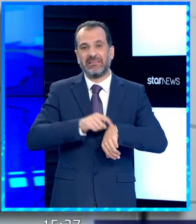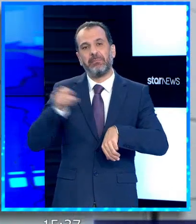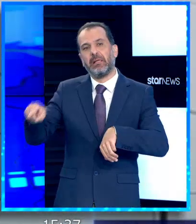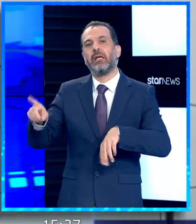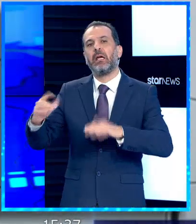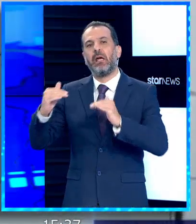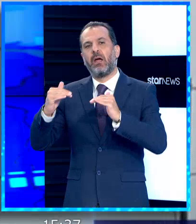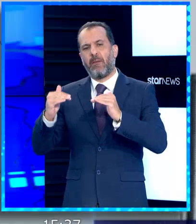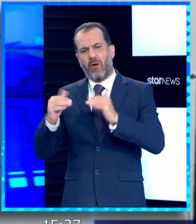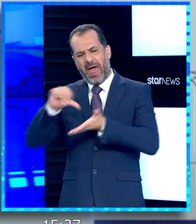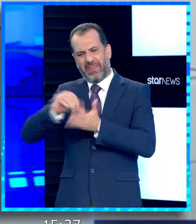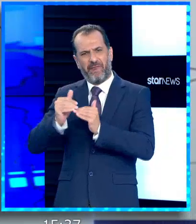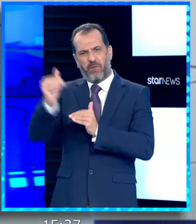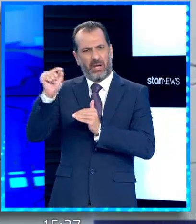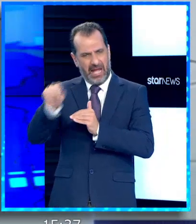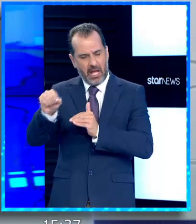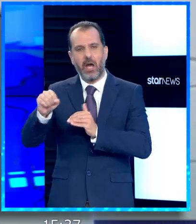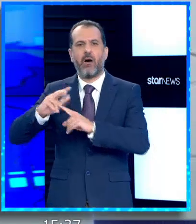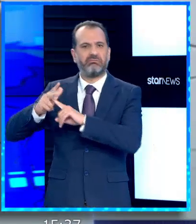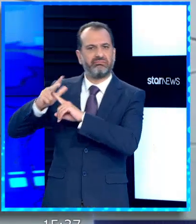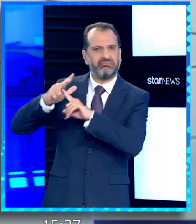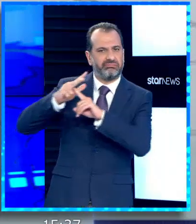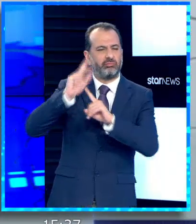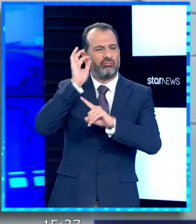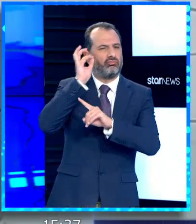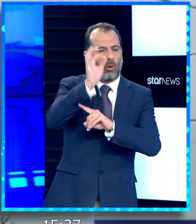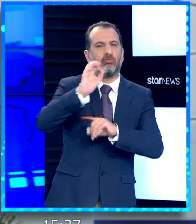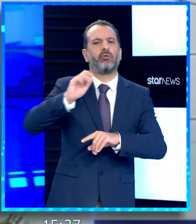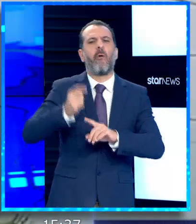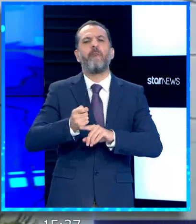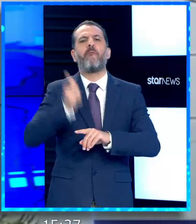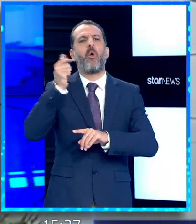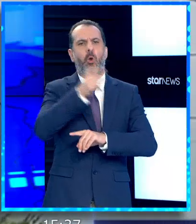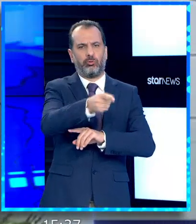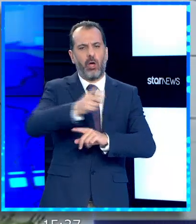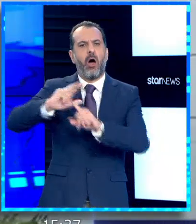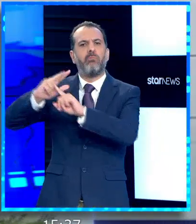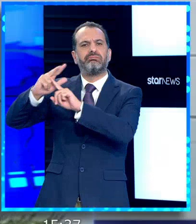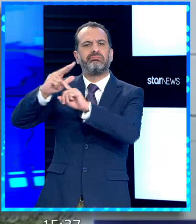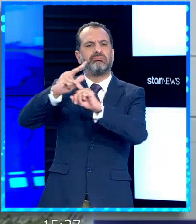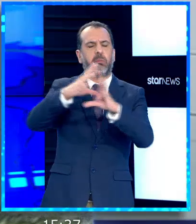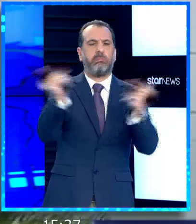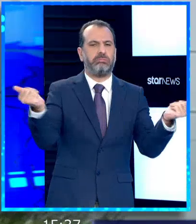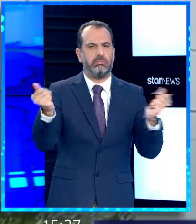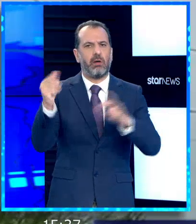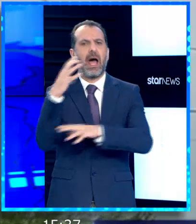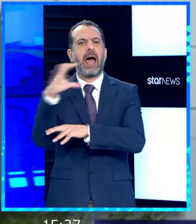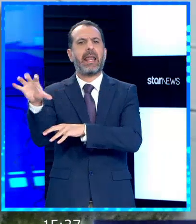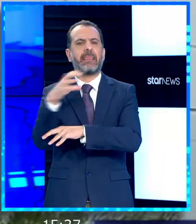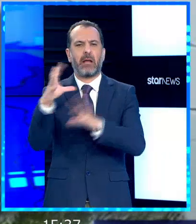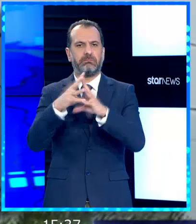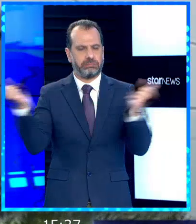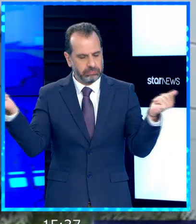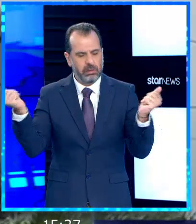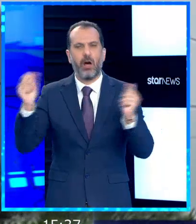Αθήνες και είχε τελικό προορισμό την βιομηχανική περιοχή του Βόλου, όταν ξαφνικά χάθηκε από τα ραντάρ και κατέπεσε εδώ στην παραλία του